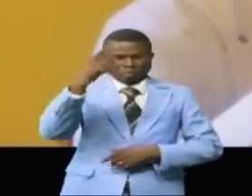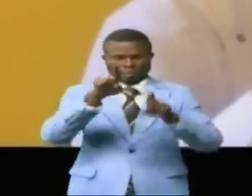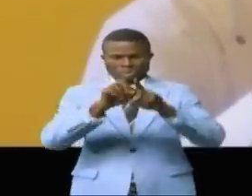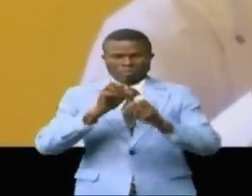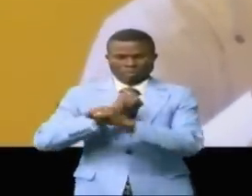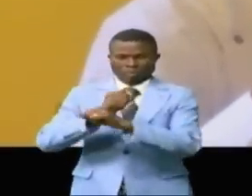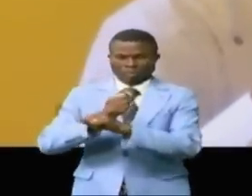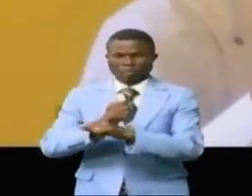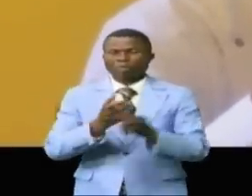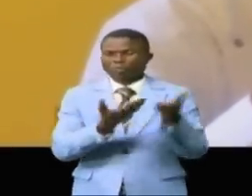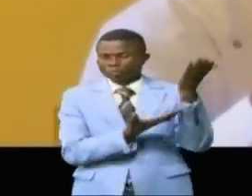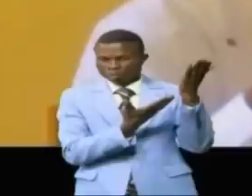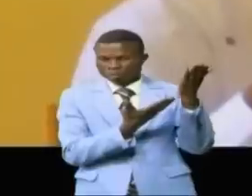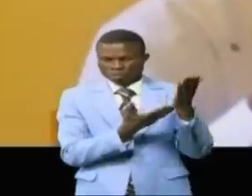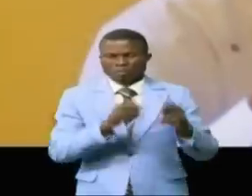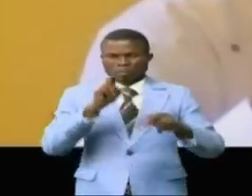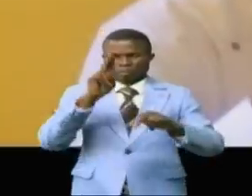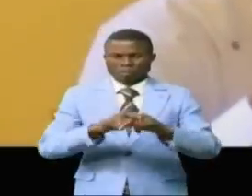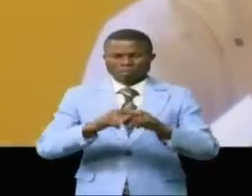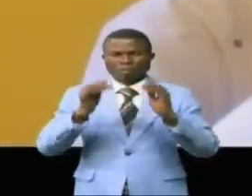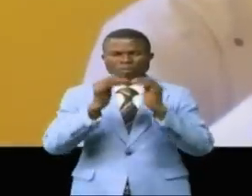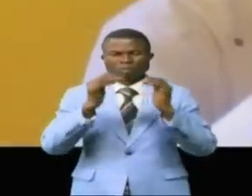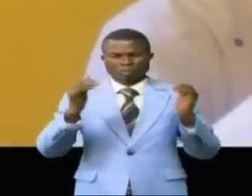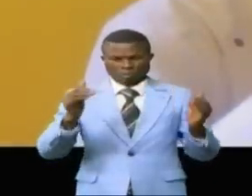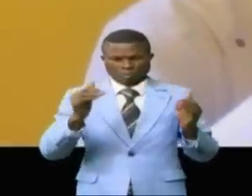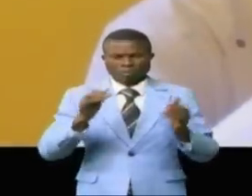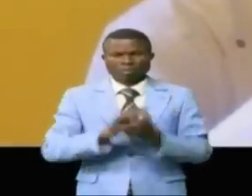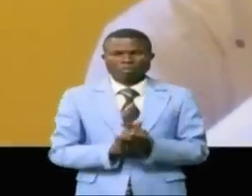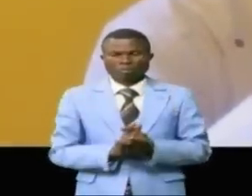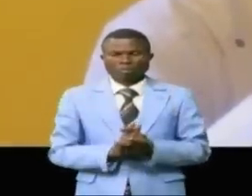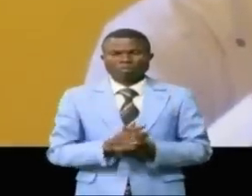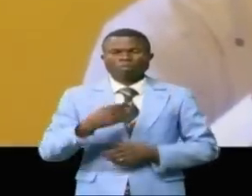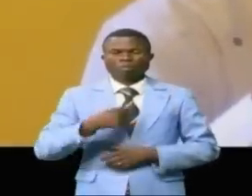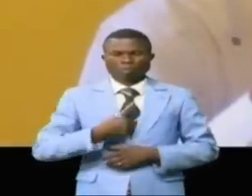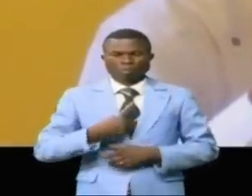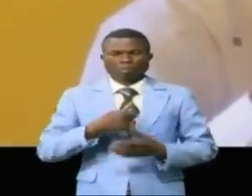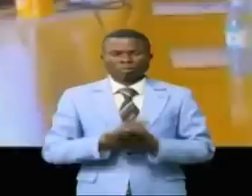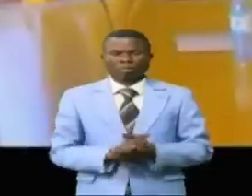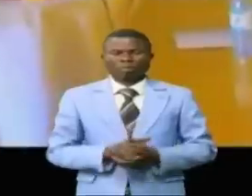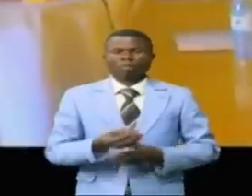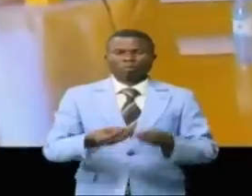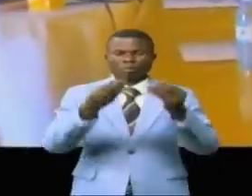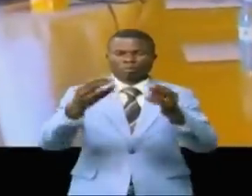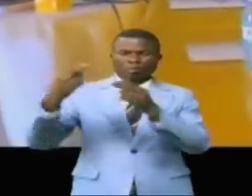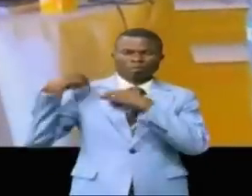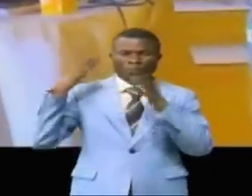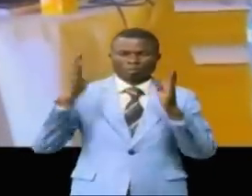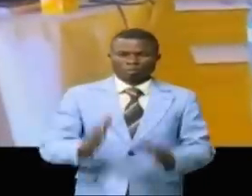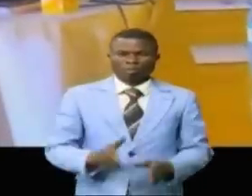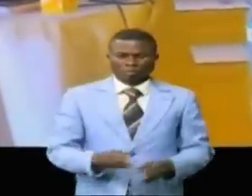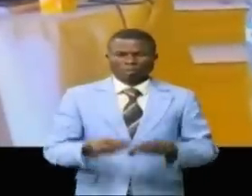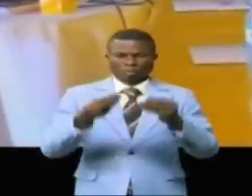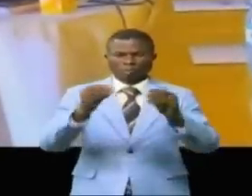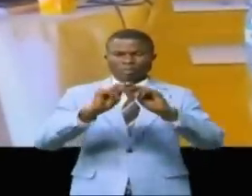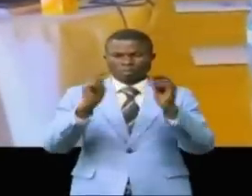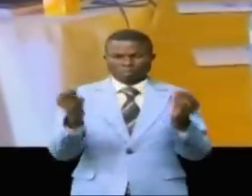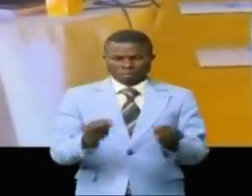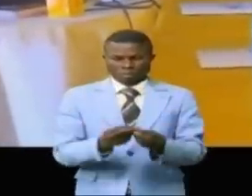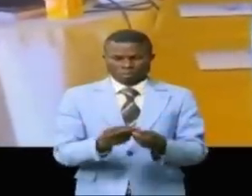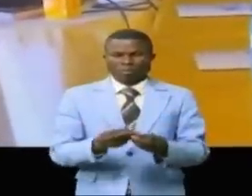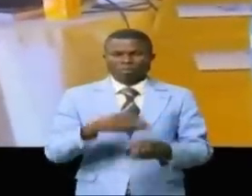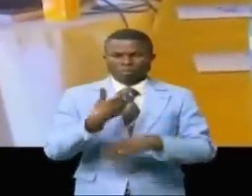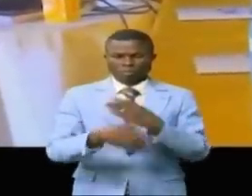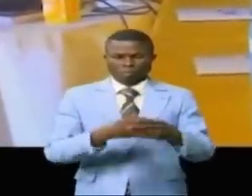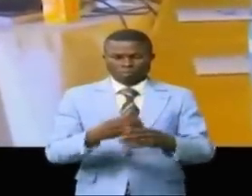à l'importance de la cohabitation pacifique. J'en appelle donc à la responsabilité des autorités étatiques d'assurer que